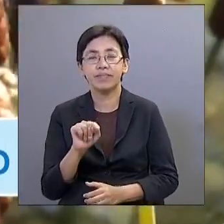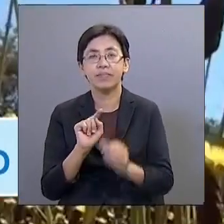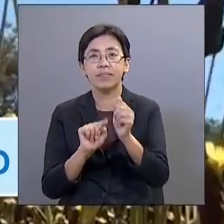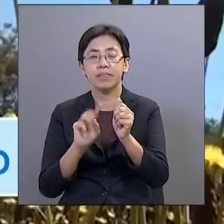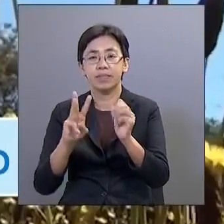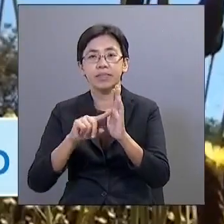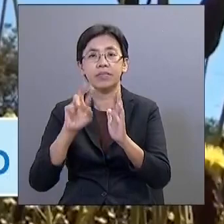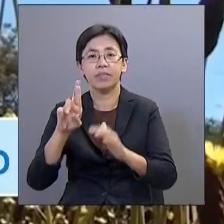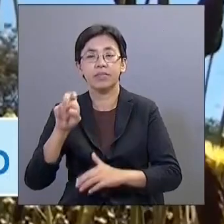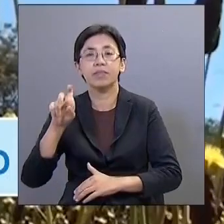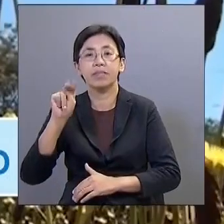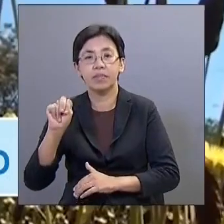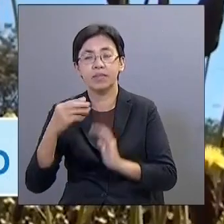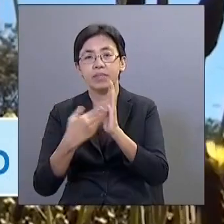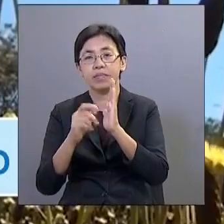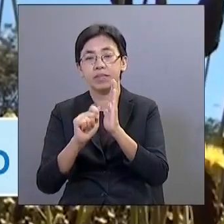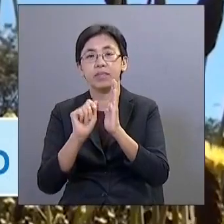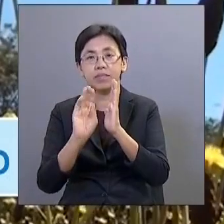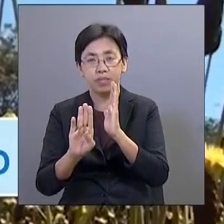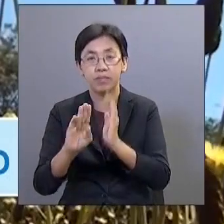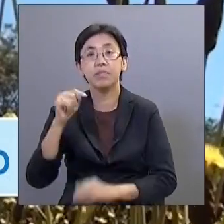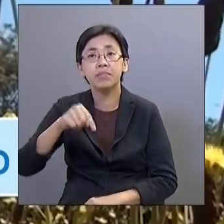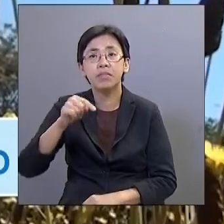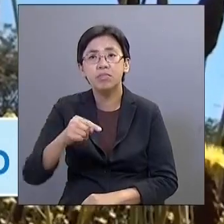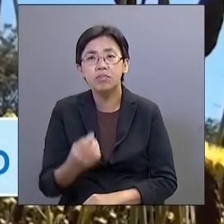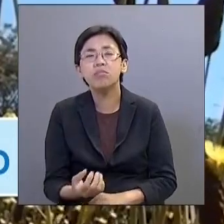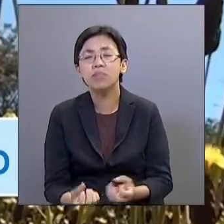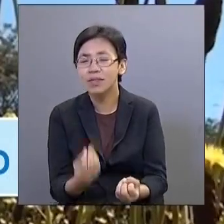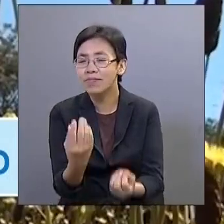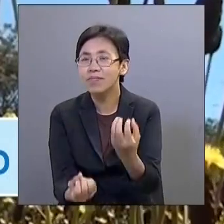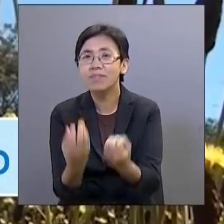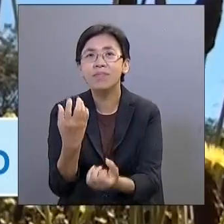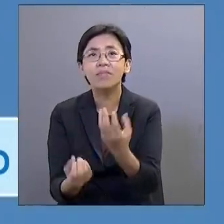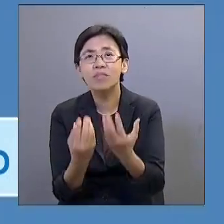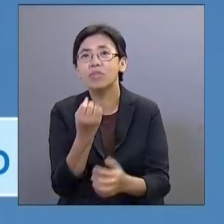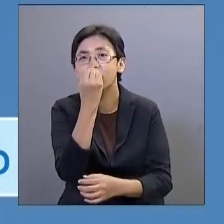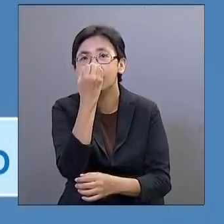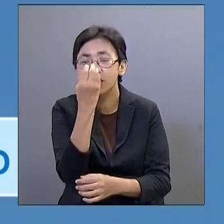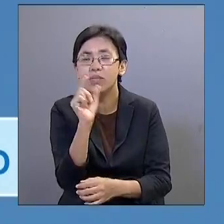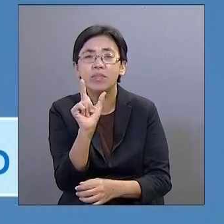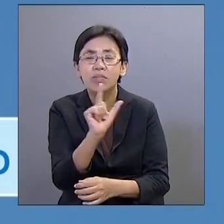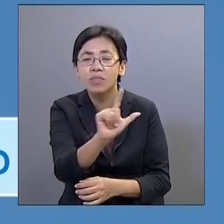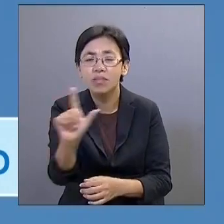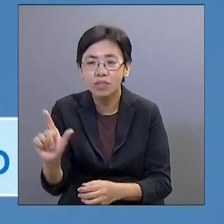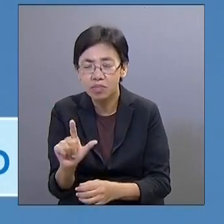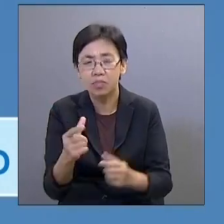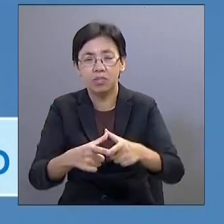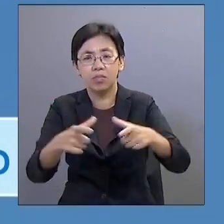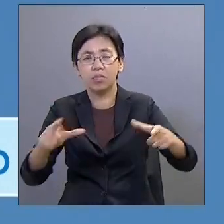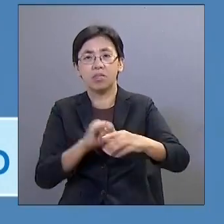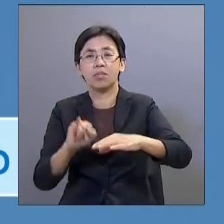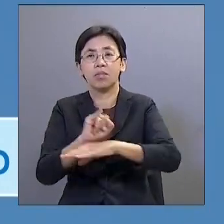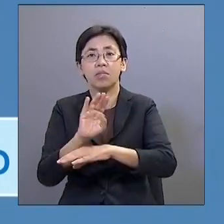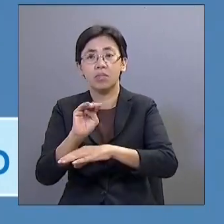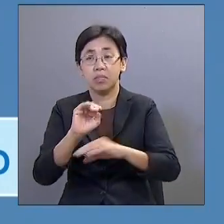พึ่งอำเภอวารินชำราบอุบลราชธานีนะครับเป็นเขาเรียกว่าทุ่งกระดุมทองที่มีเนื้อที่มากกว่า40ไร่เลยนะครับที่คุณไปเชียงใ